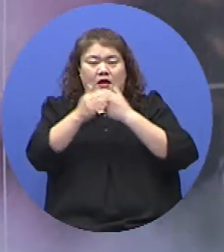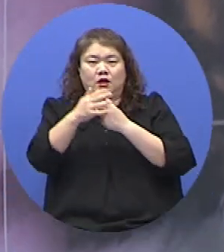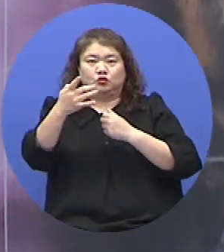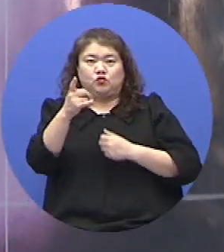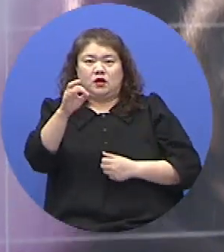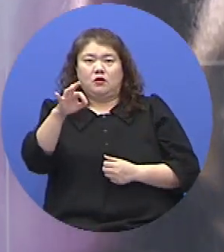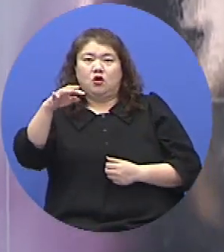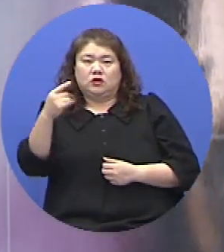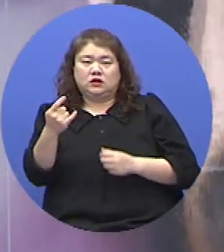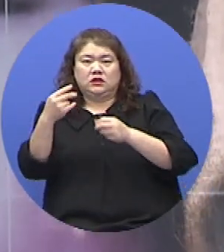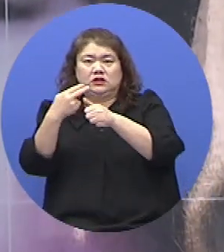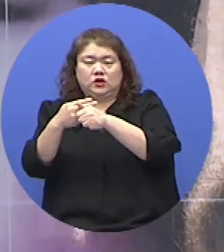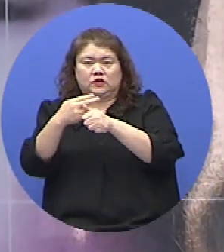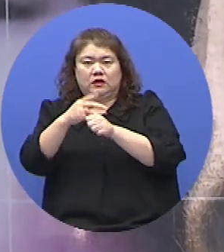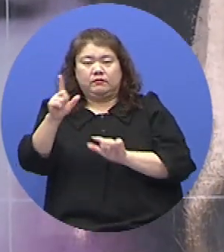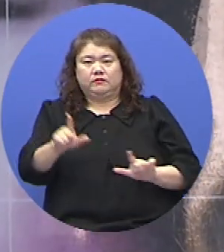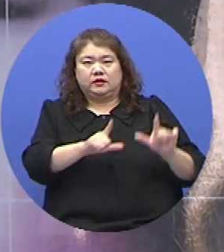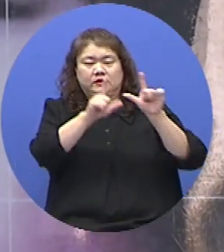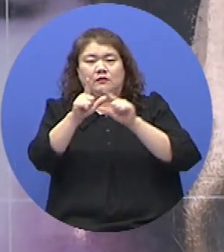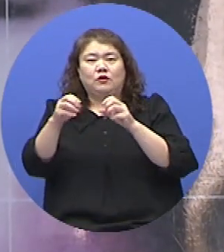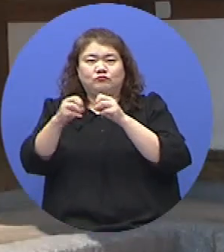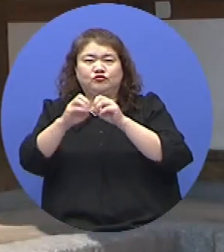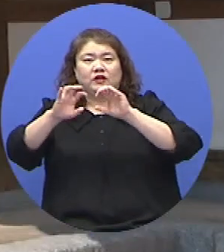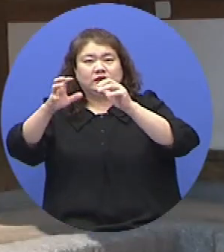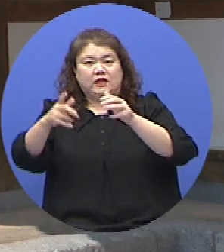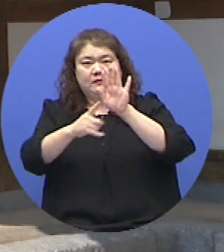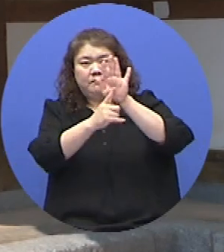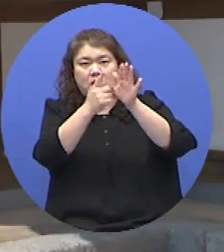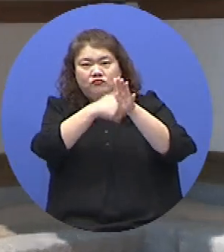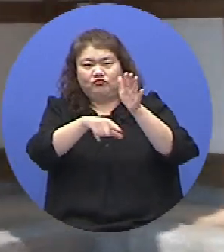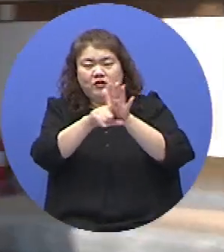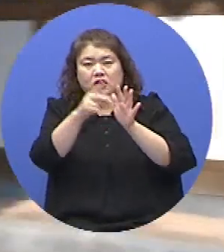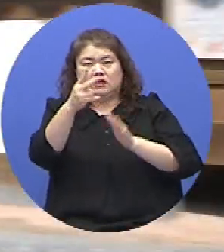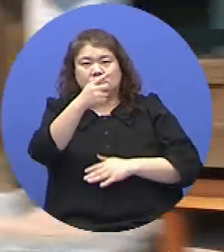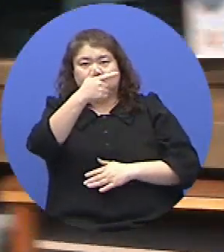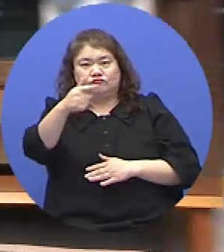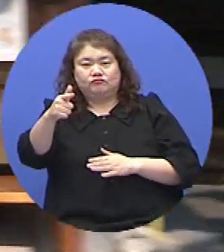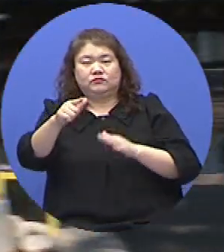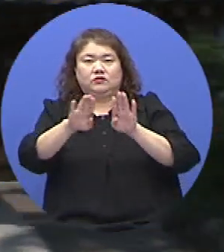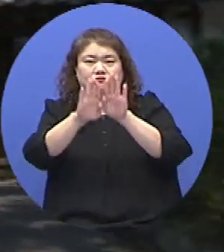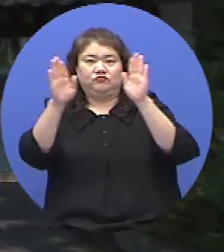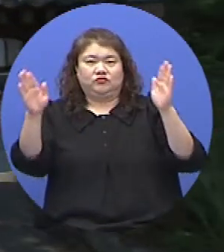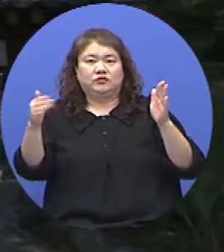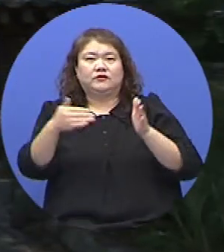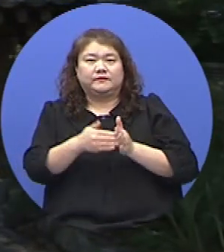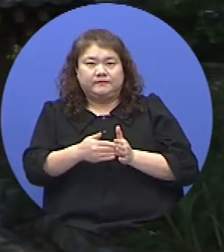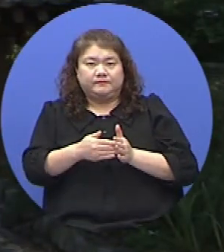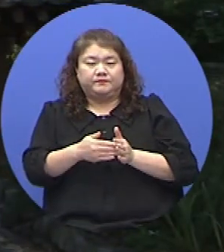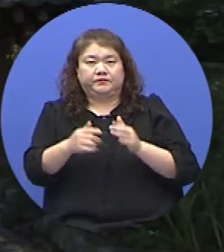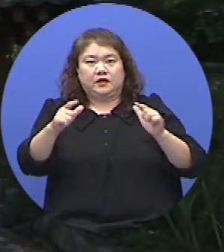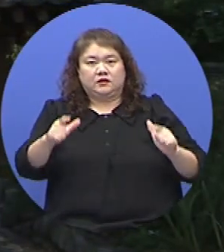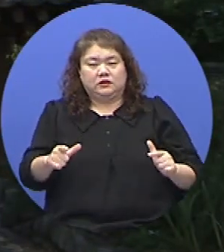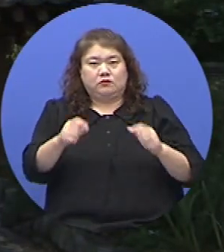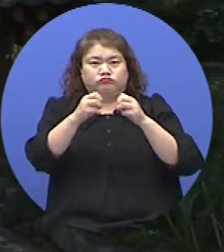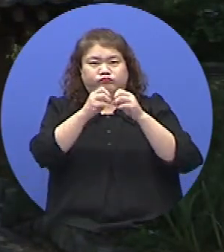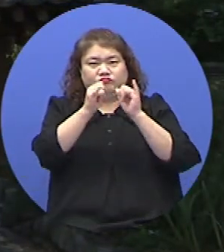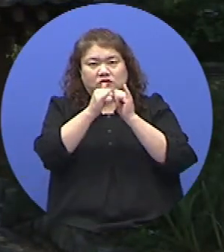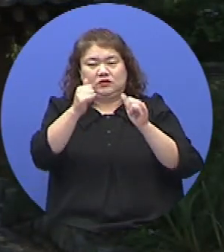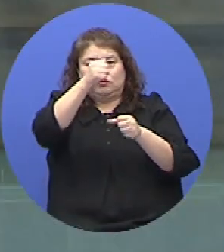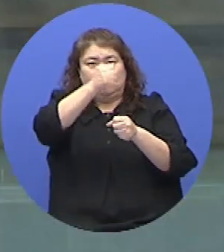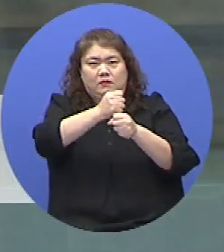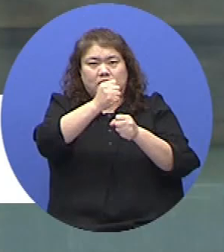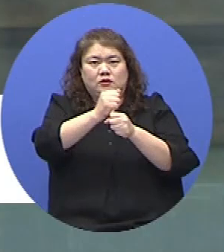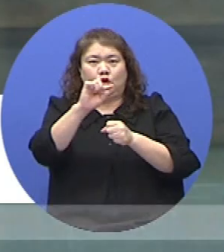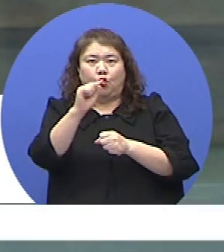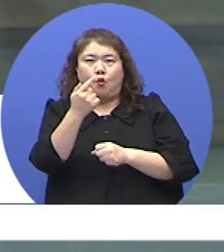최명희 선생의 삼과 문학 세계를 조명하기 위해 지난 2006년 문을 열었습니다 지역 문인들로 구성된